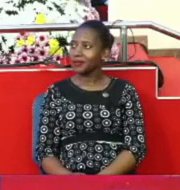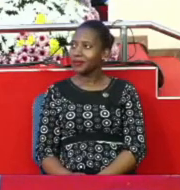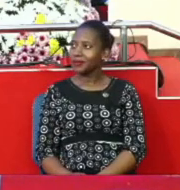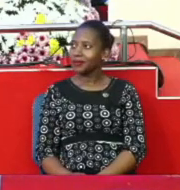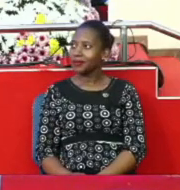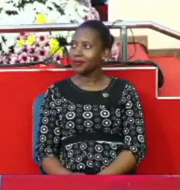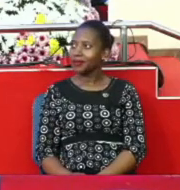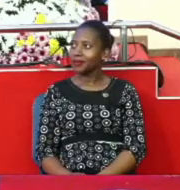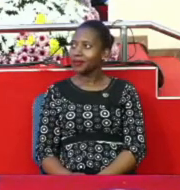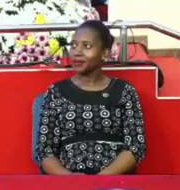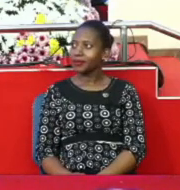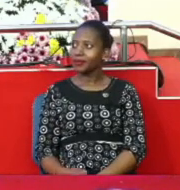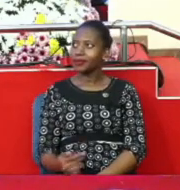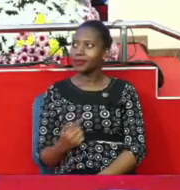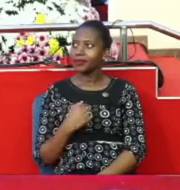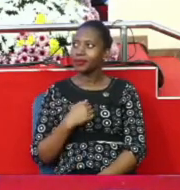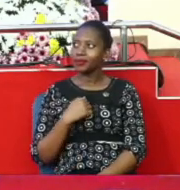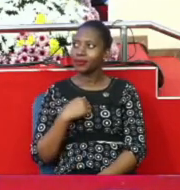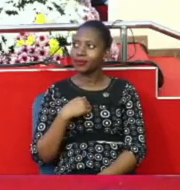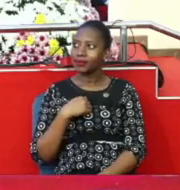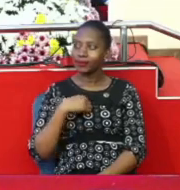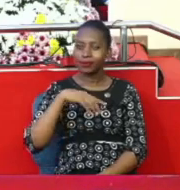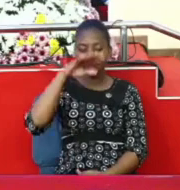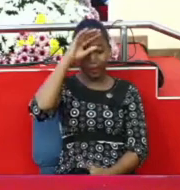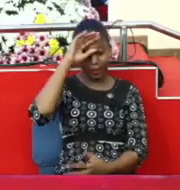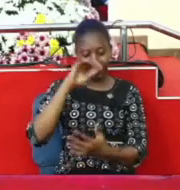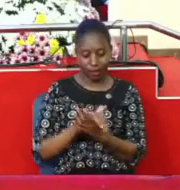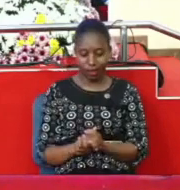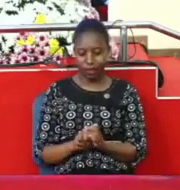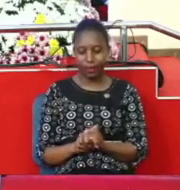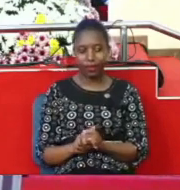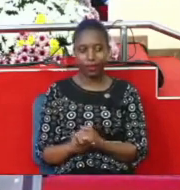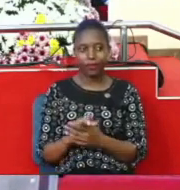Na hiyo ninaamini kweli kabisa. Kabisa ninaamini.